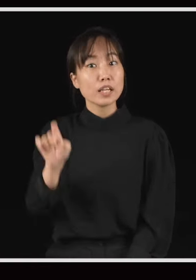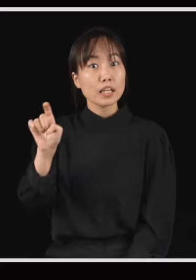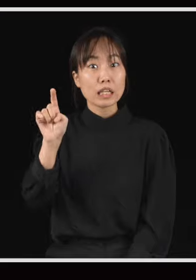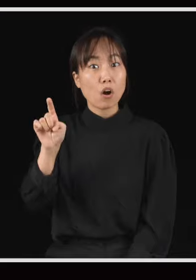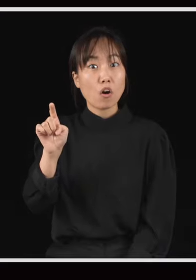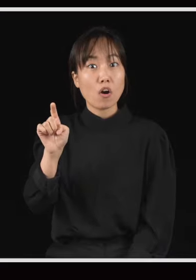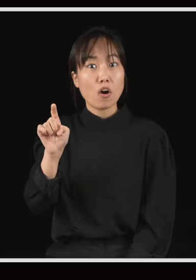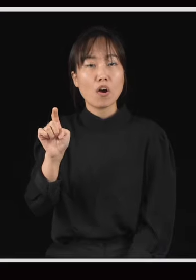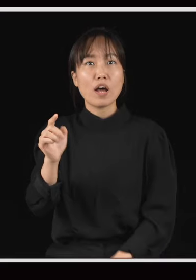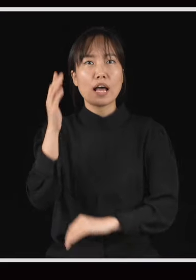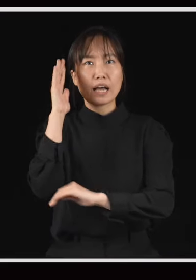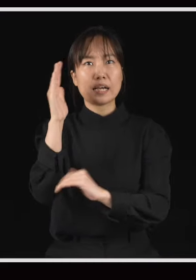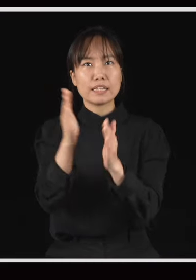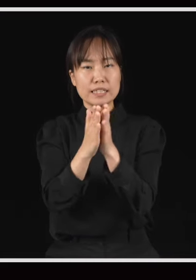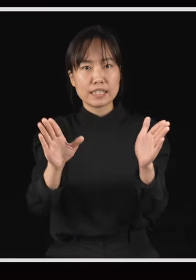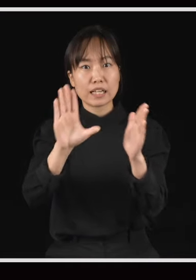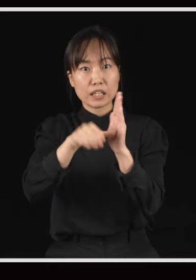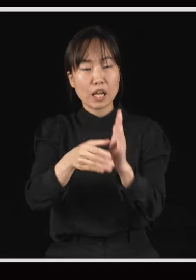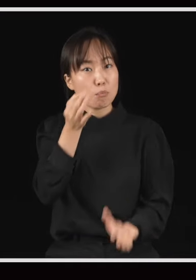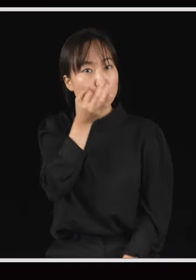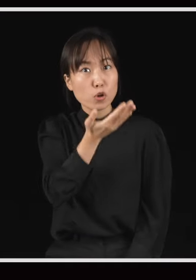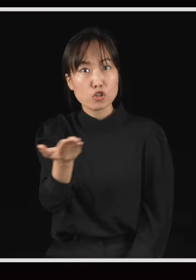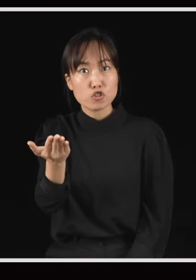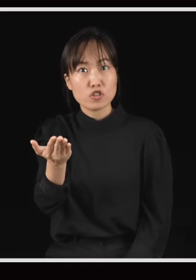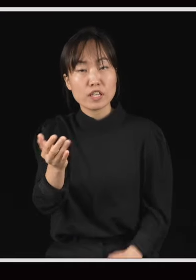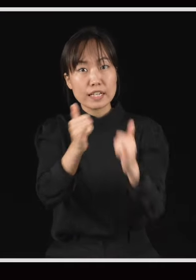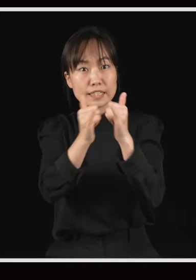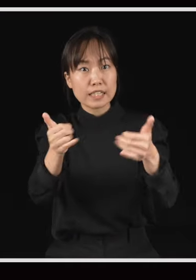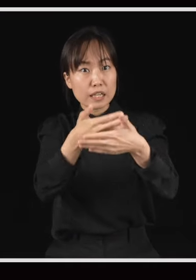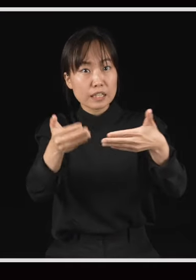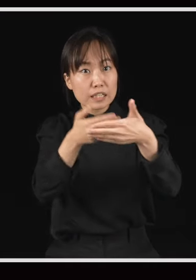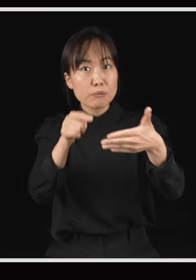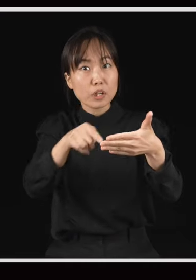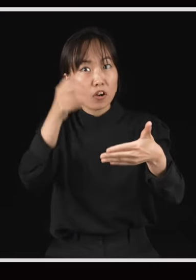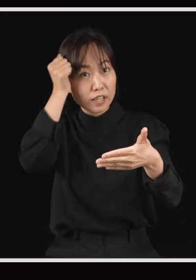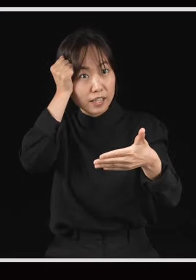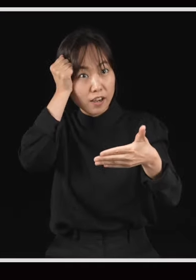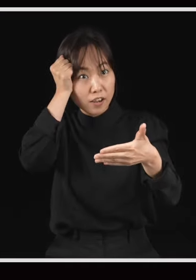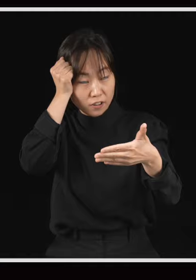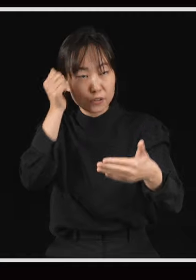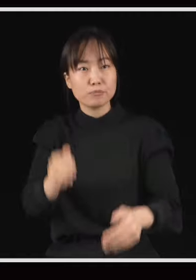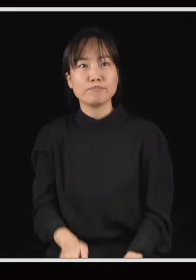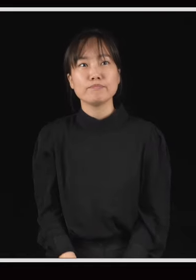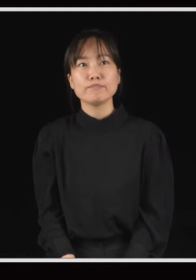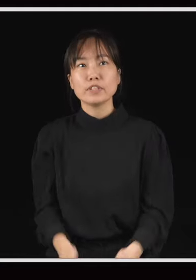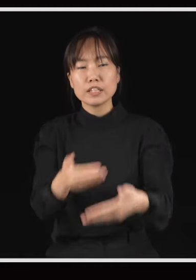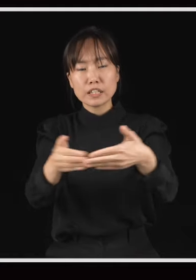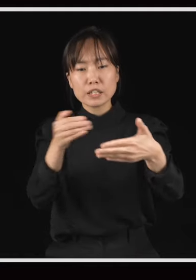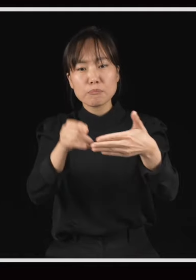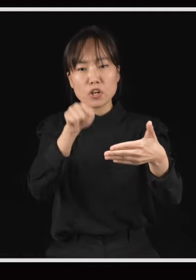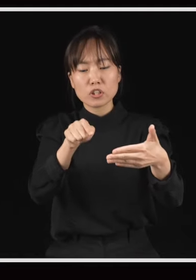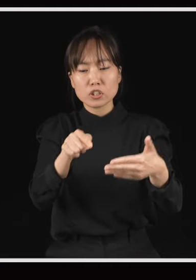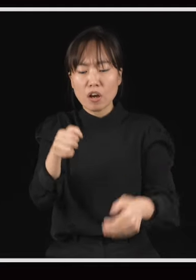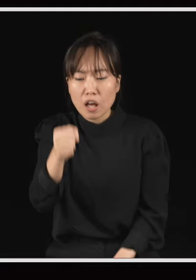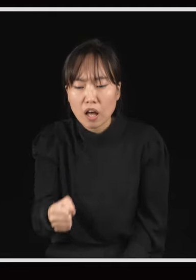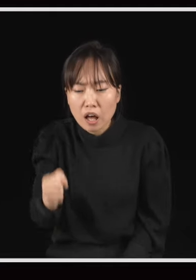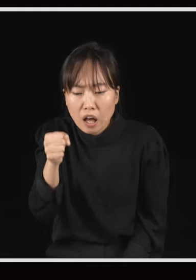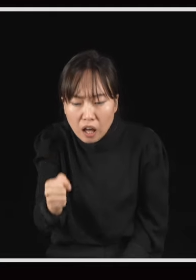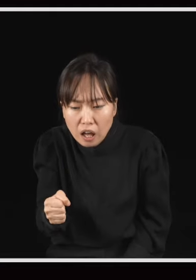거예요. 이거는 아까 맨 처음에 보여드렸던 그 사람들 그림 있는 그 그림 있죠. 거기서 대략 지팡이 짚고